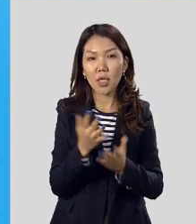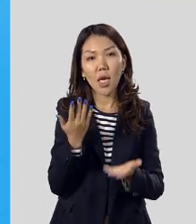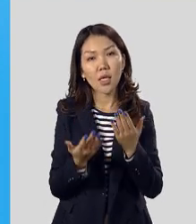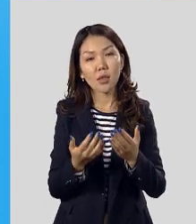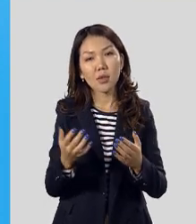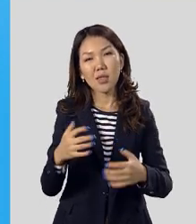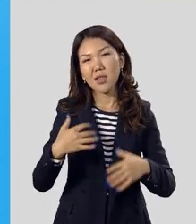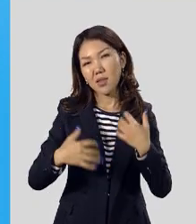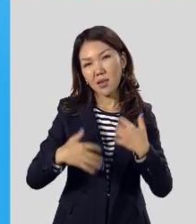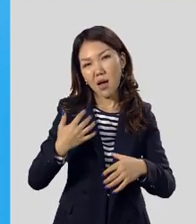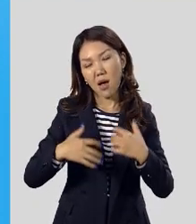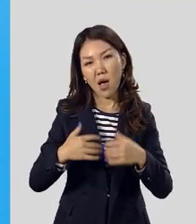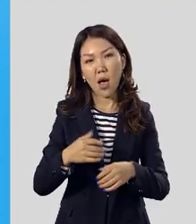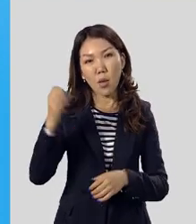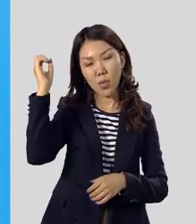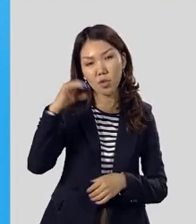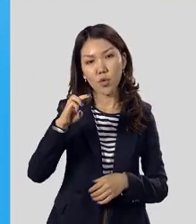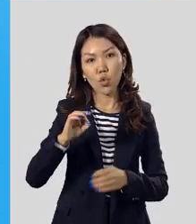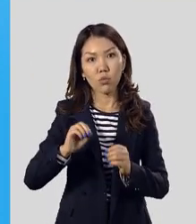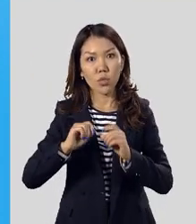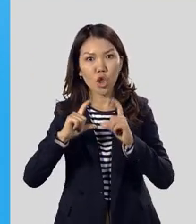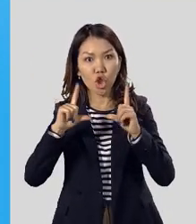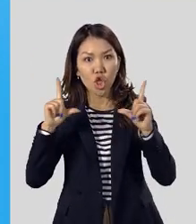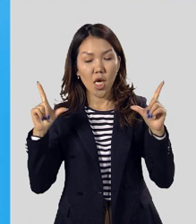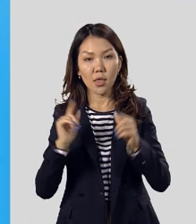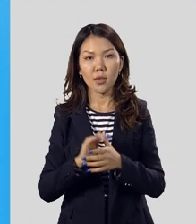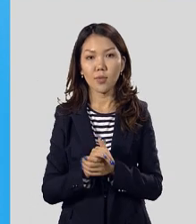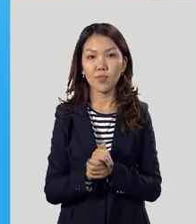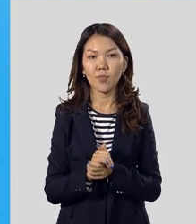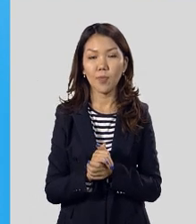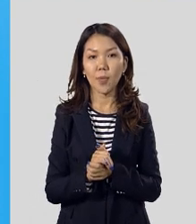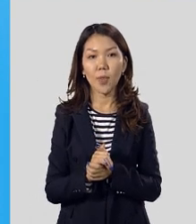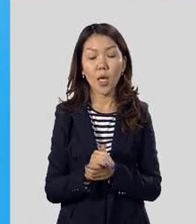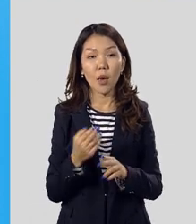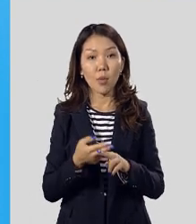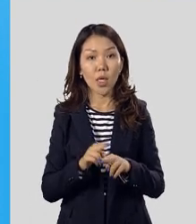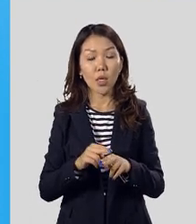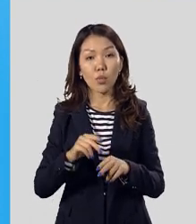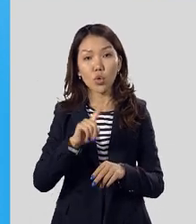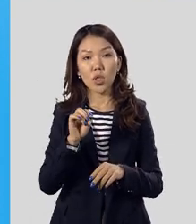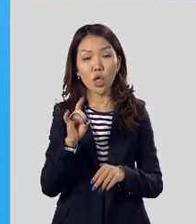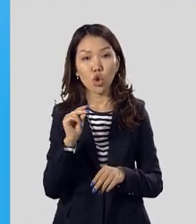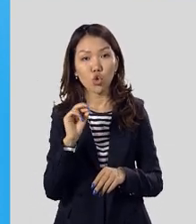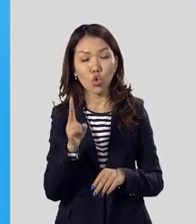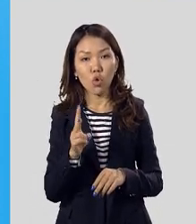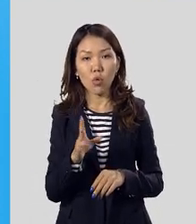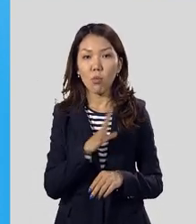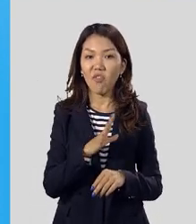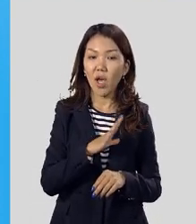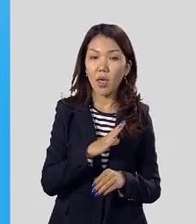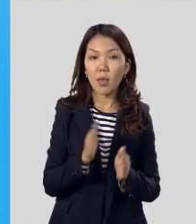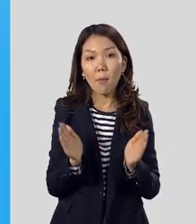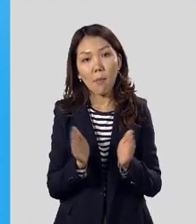тусклый, расширяется. От этого зрачок выглядит то совсем маленьким, то большим, в зависимости